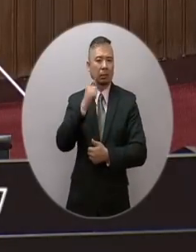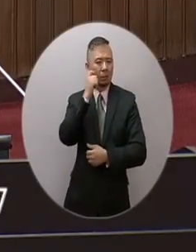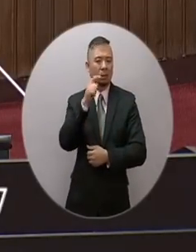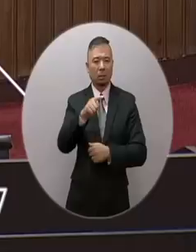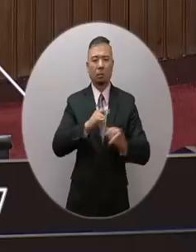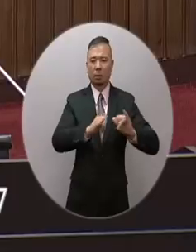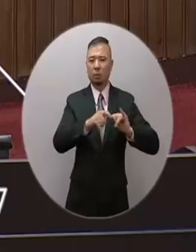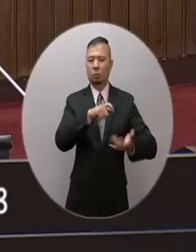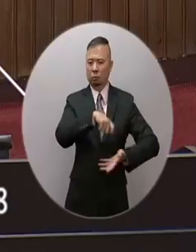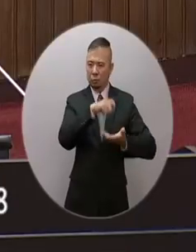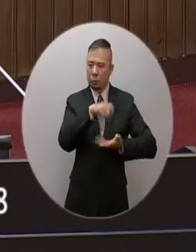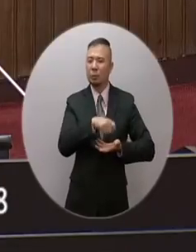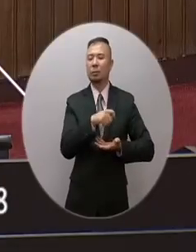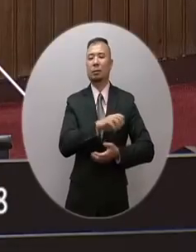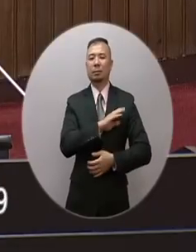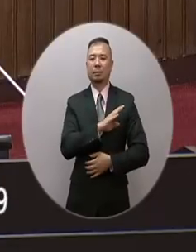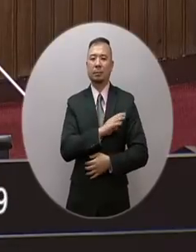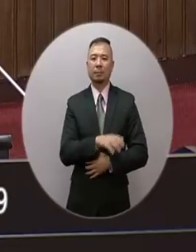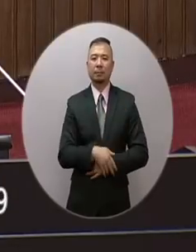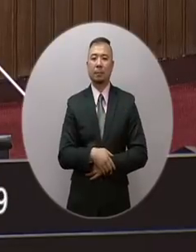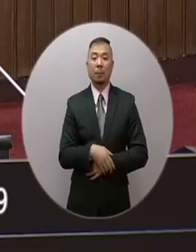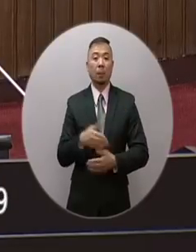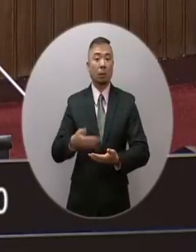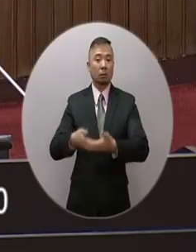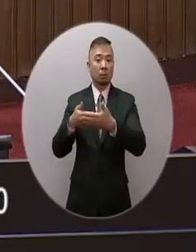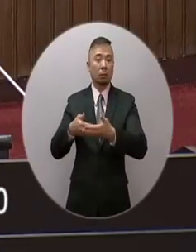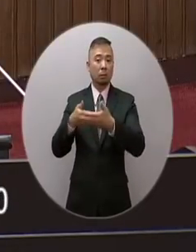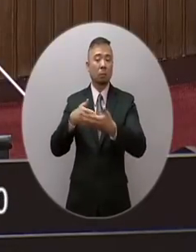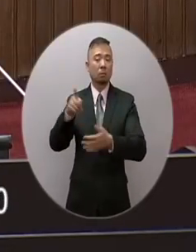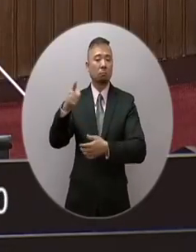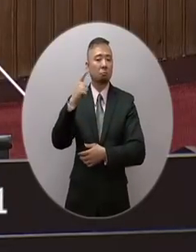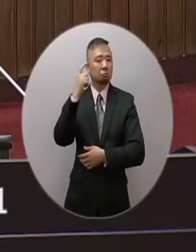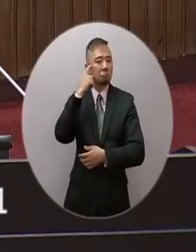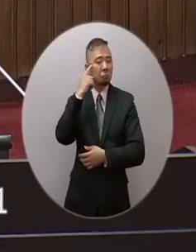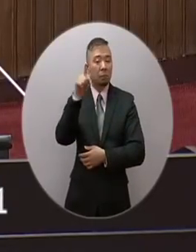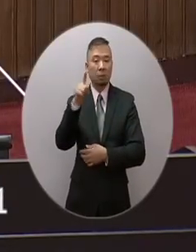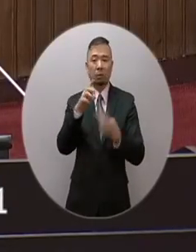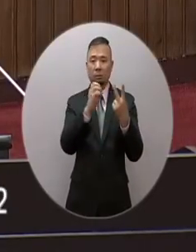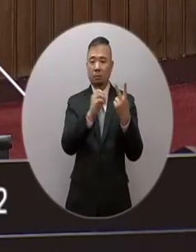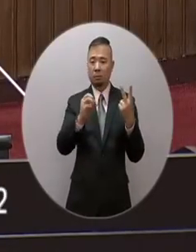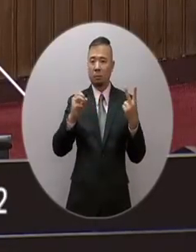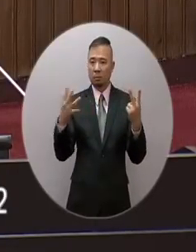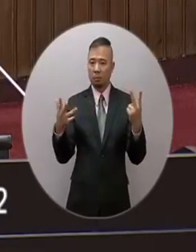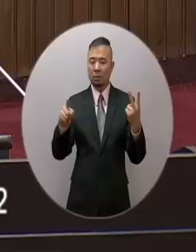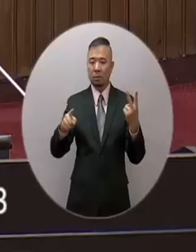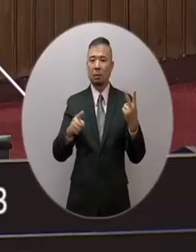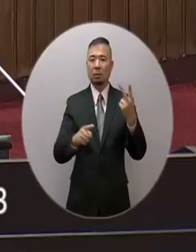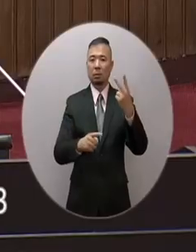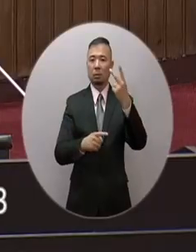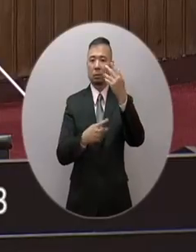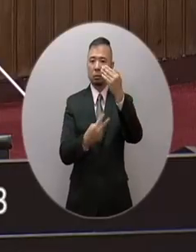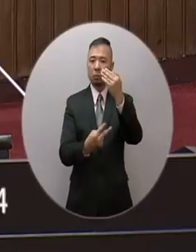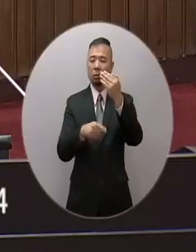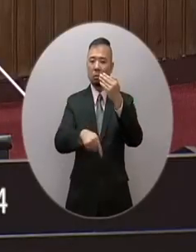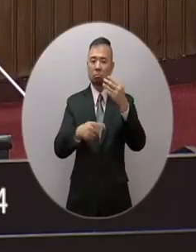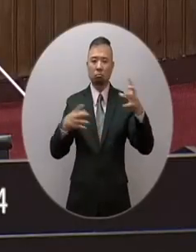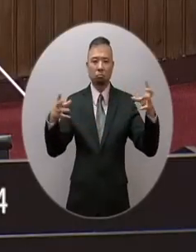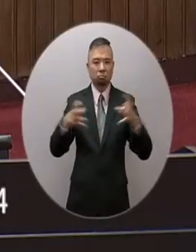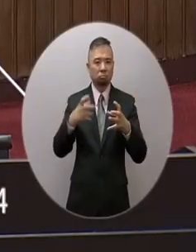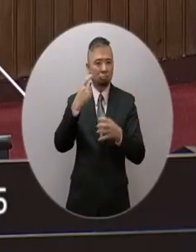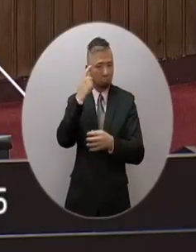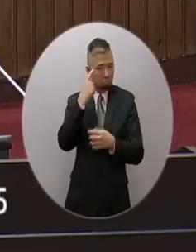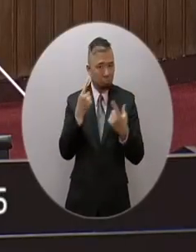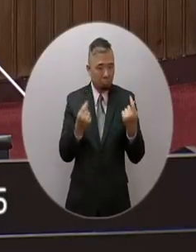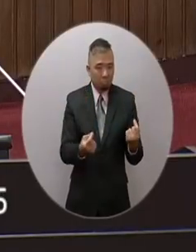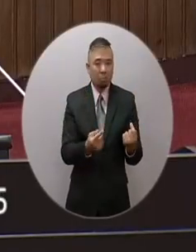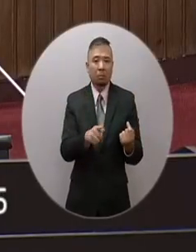虑担心，大陆认为2008年以来以九二共识为基础所建构的两岸关